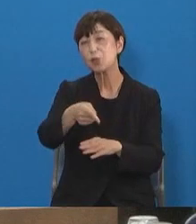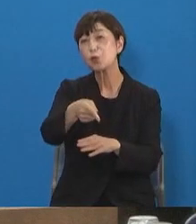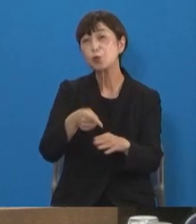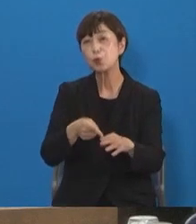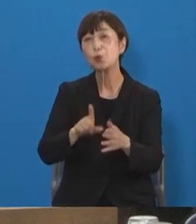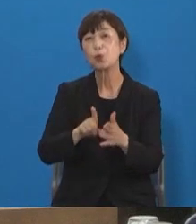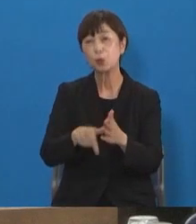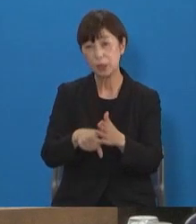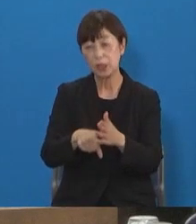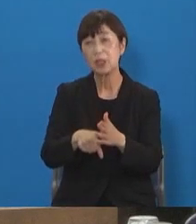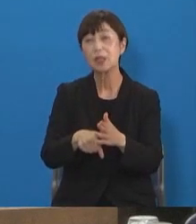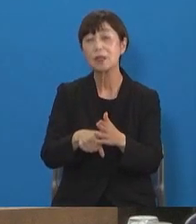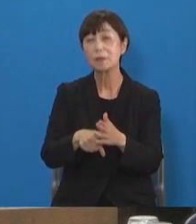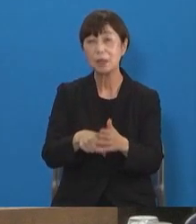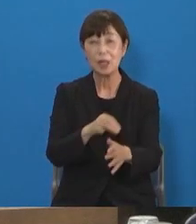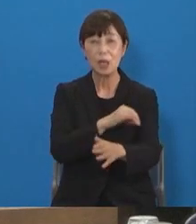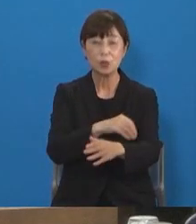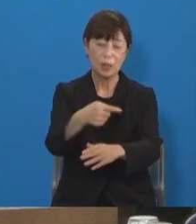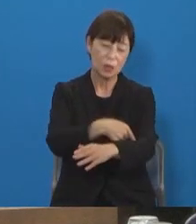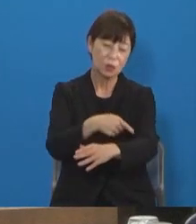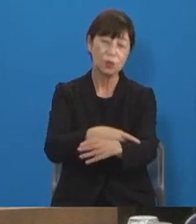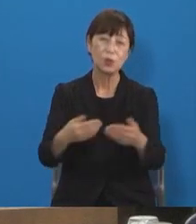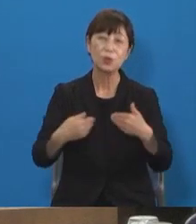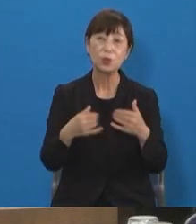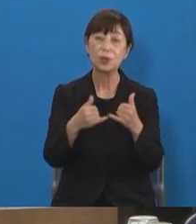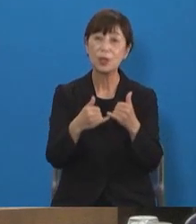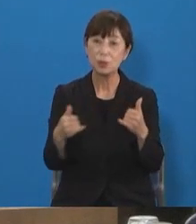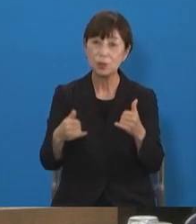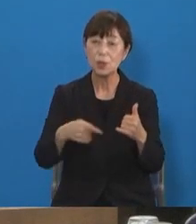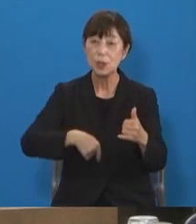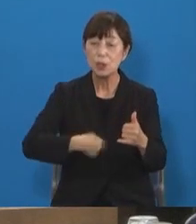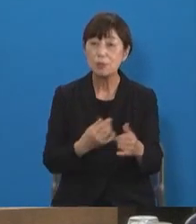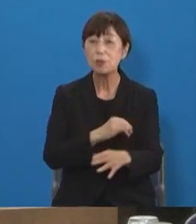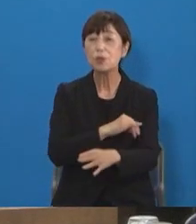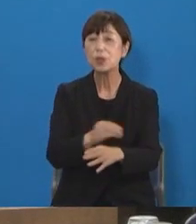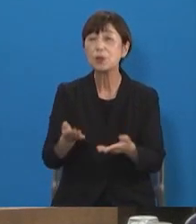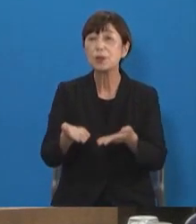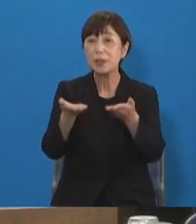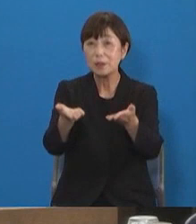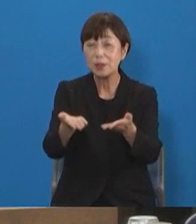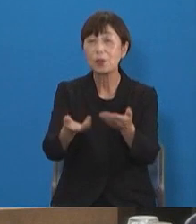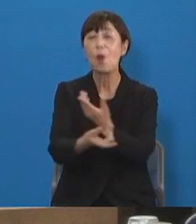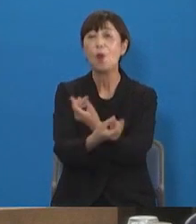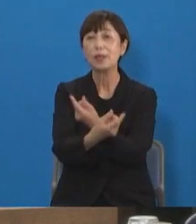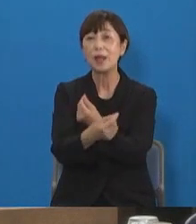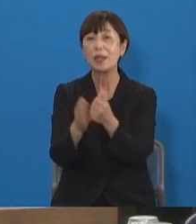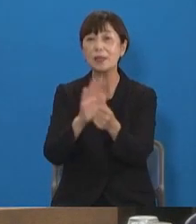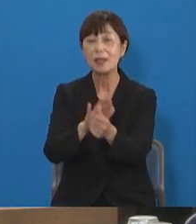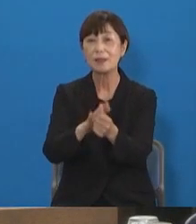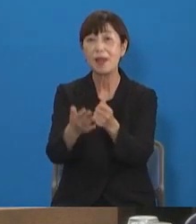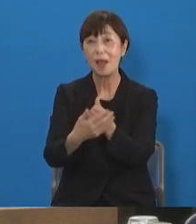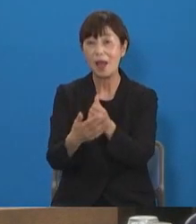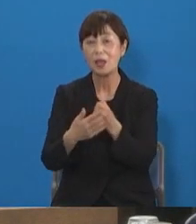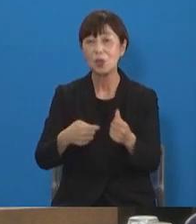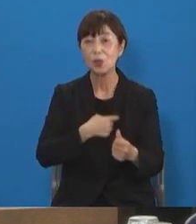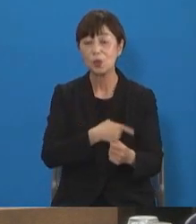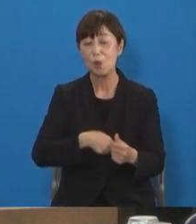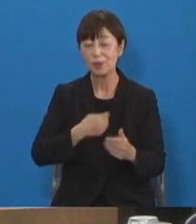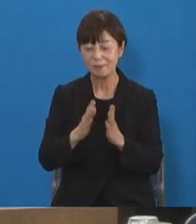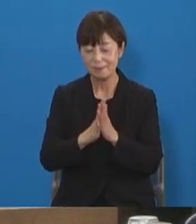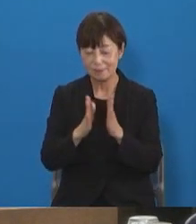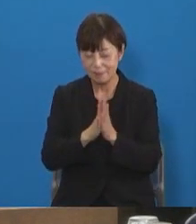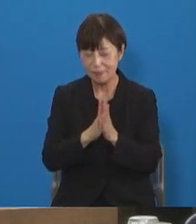する方々の命を救うために、自らの血液を提供するという助け合いの精神に支えられた尊い取り組みであ